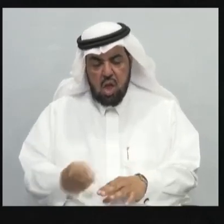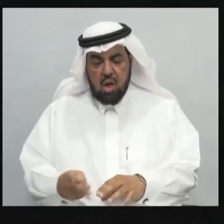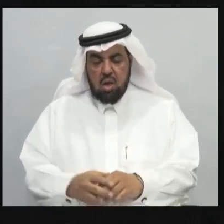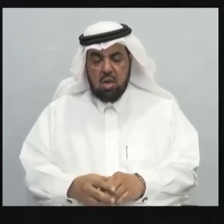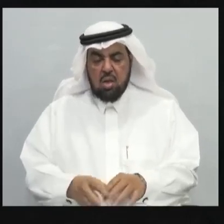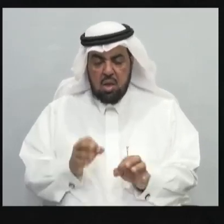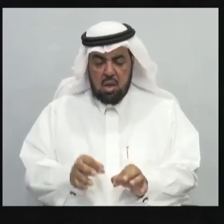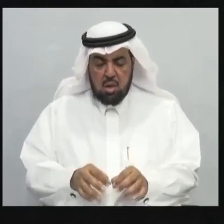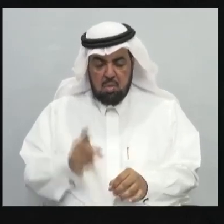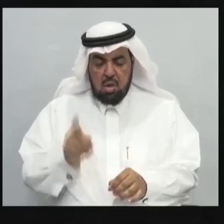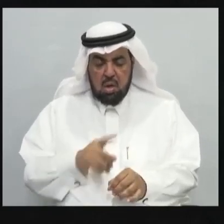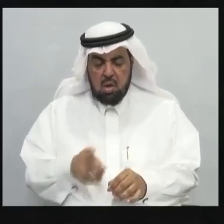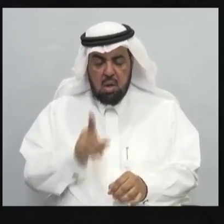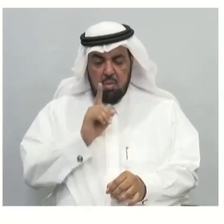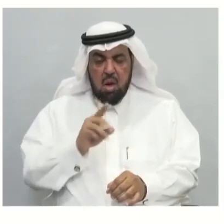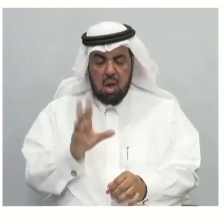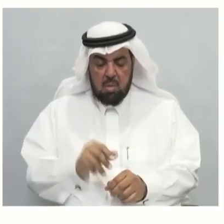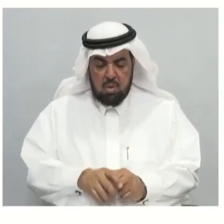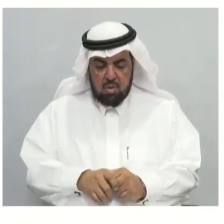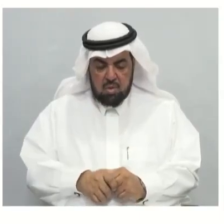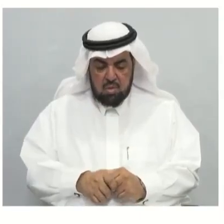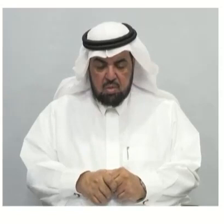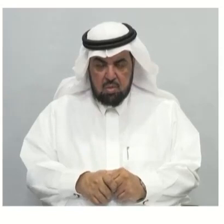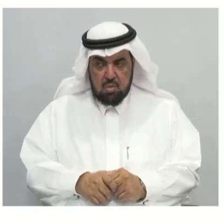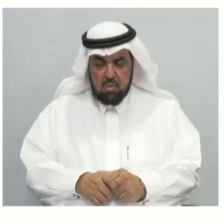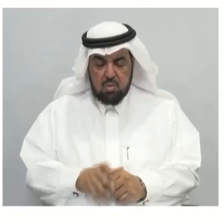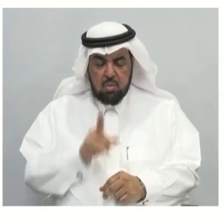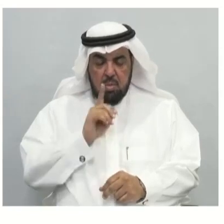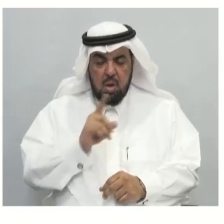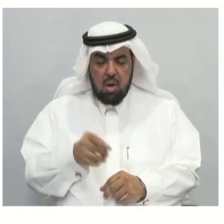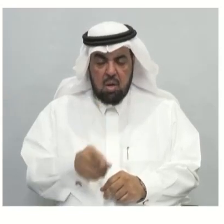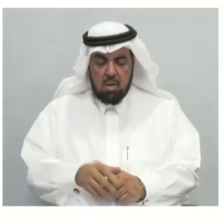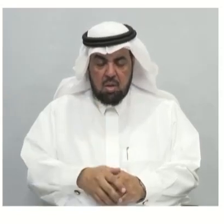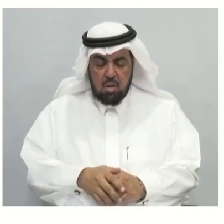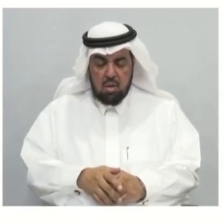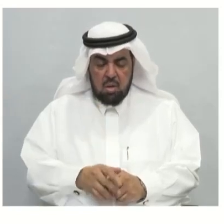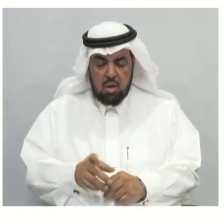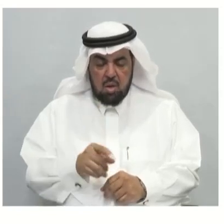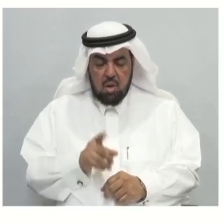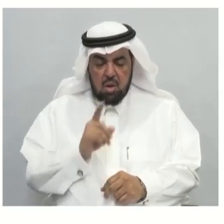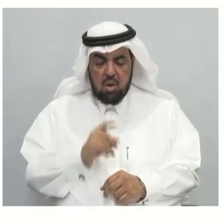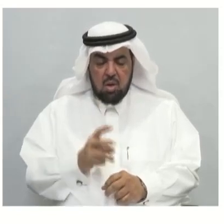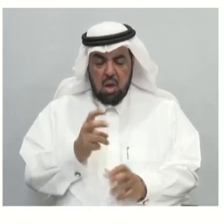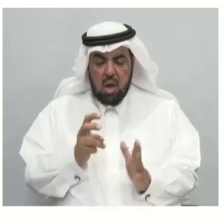اخر للتاكد من خلوها من الاخطاء سواء الاخطاء الاملائيه او الاخطاء